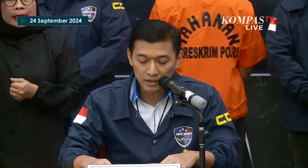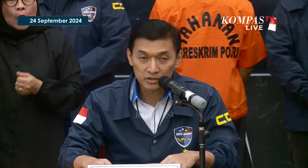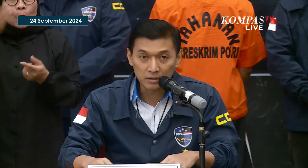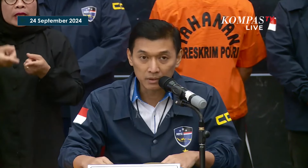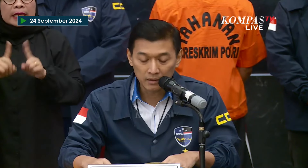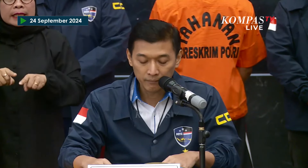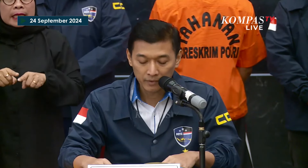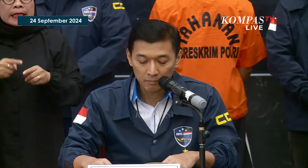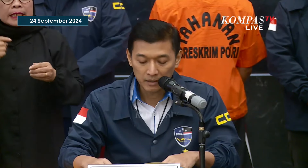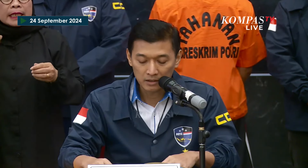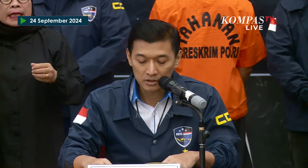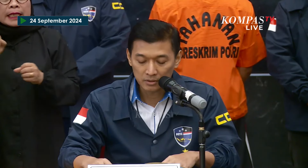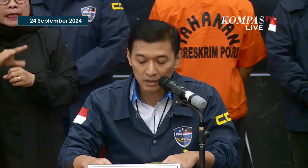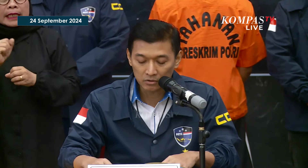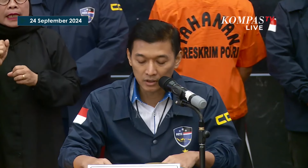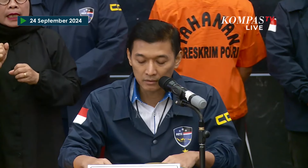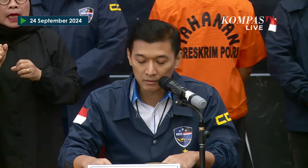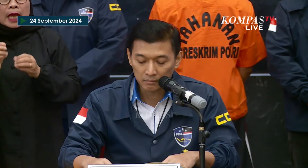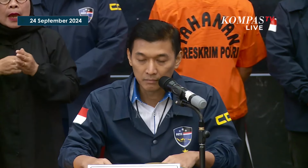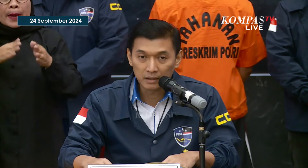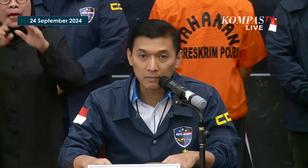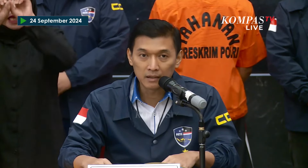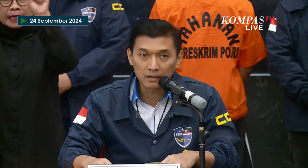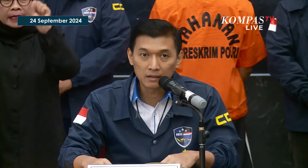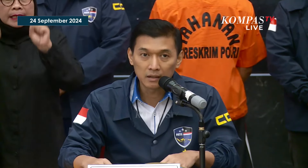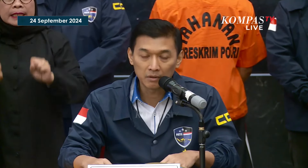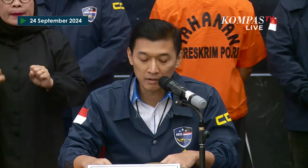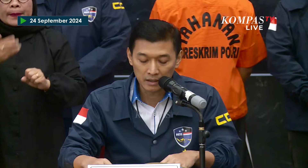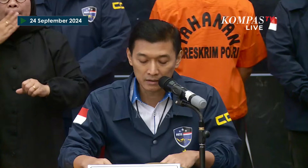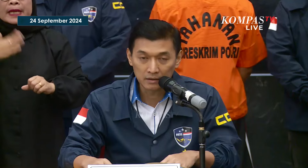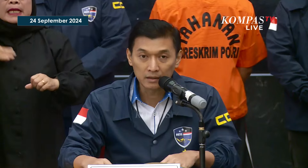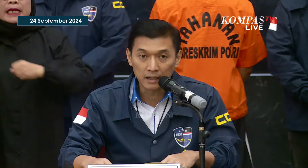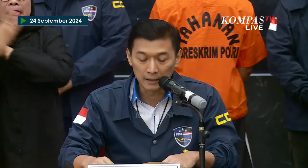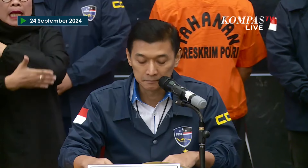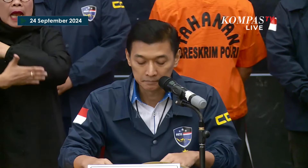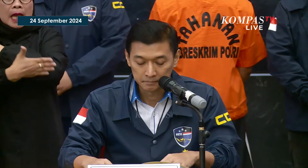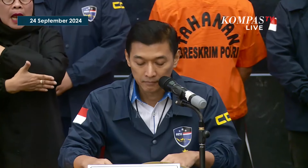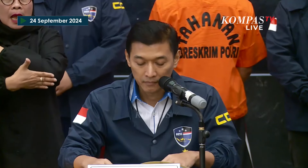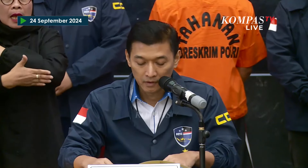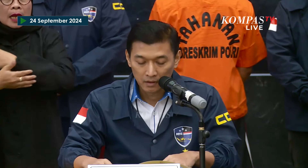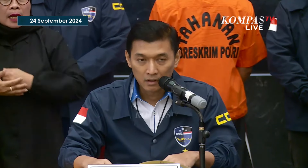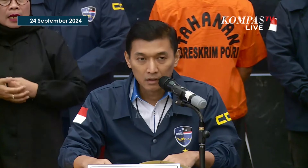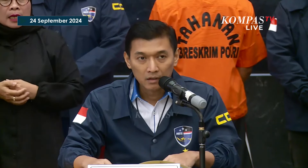terjadi insiden siber pada sistem elektronik milik Badan Kepegawaian Negara.